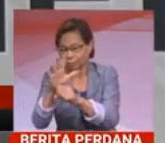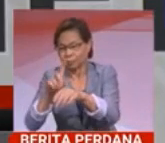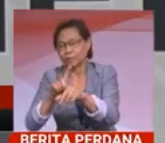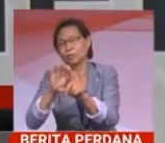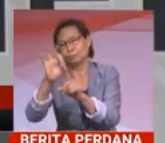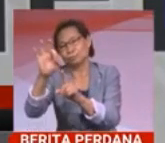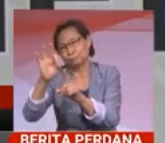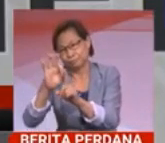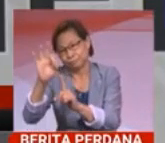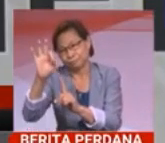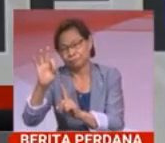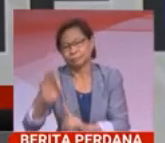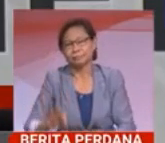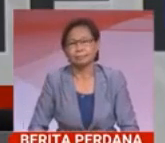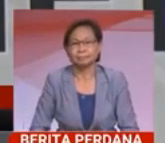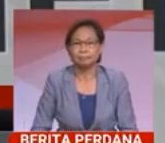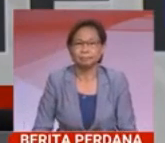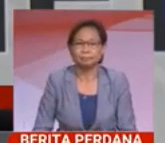pulau king